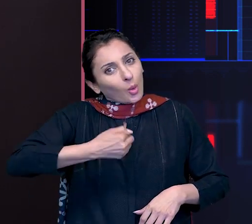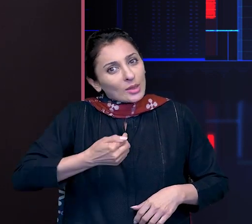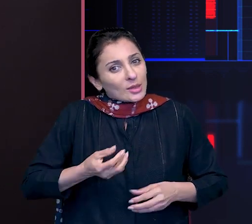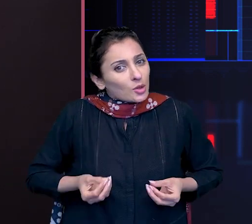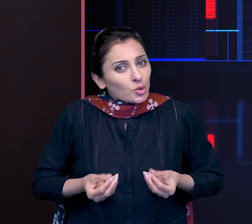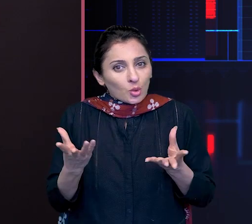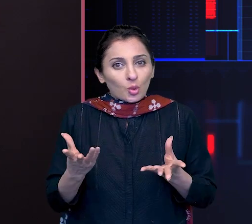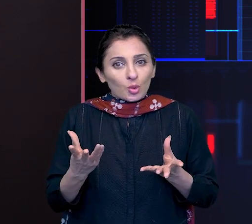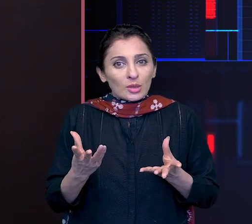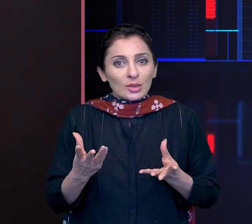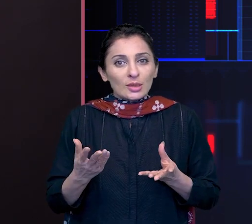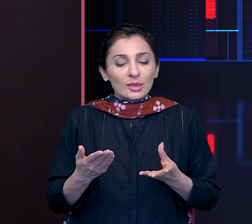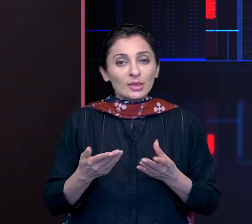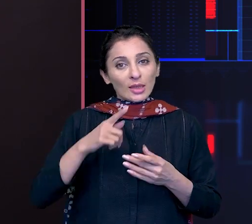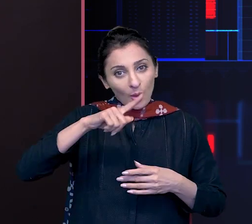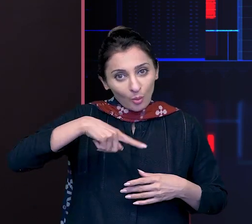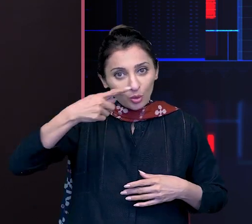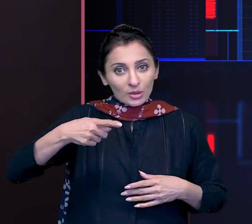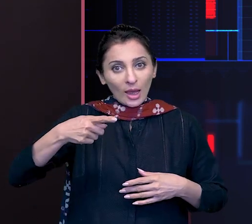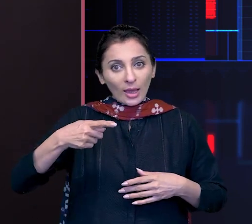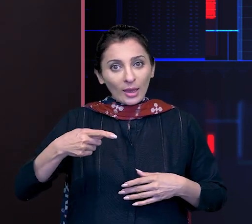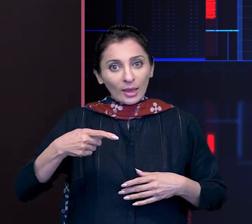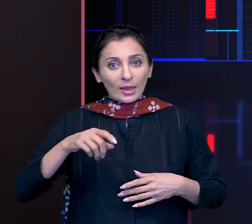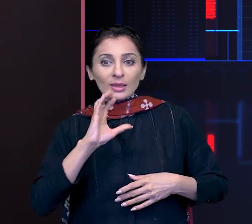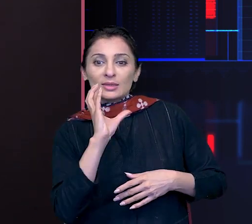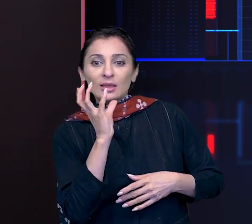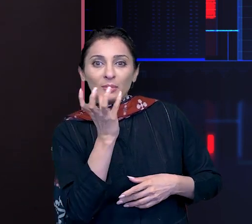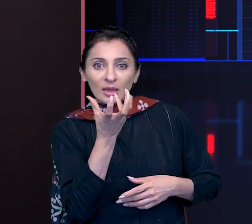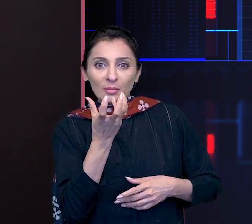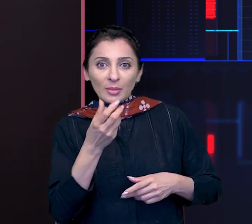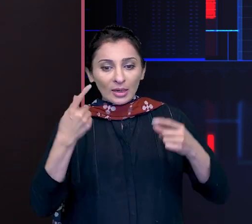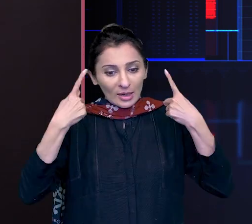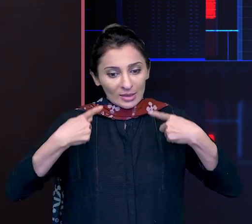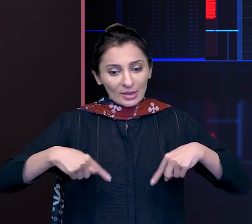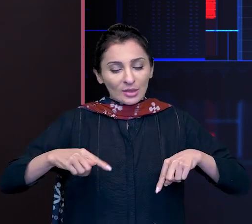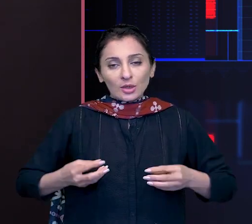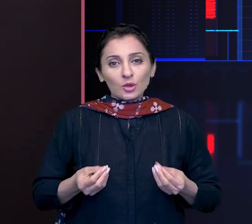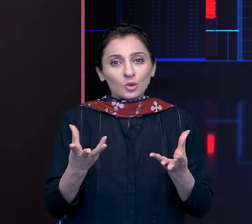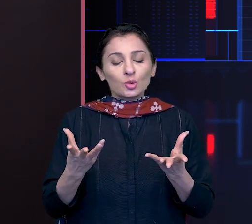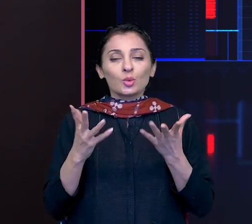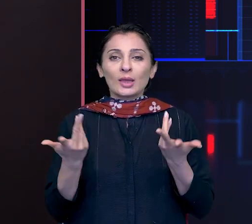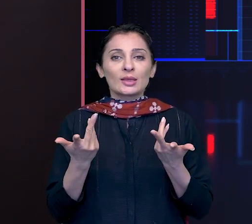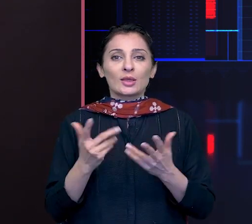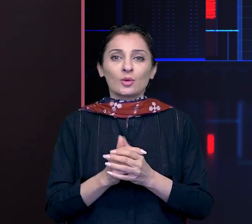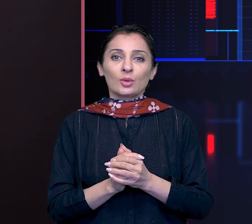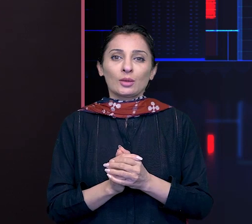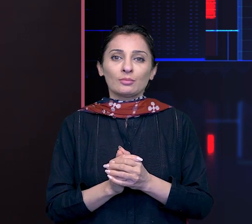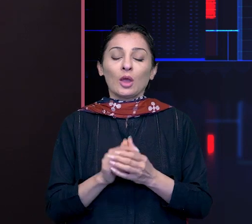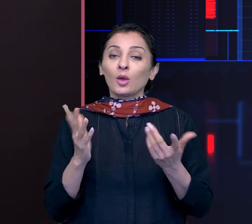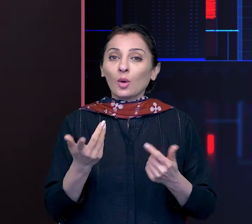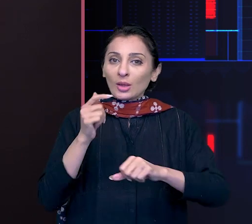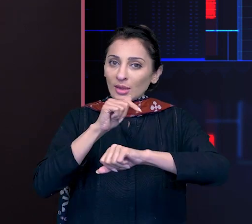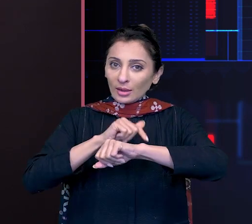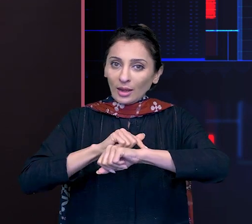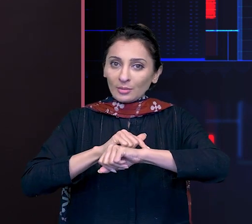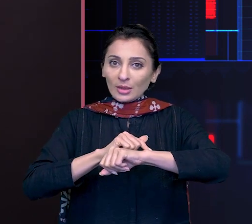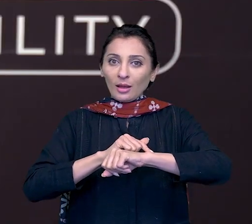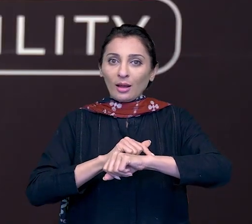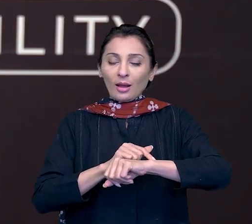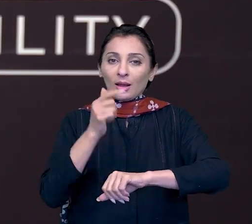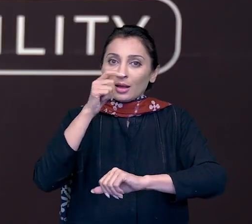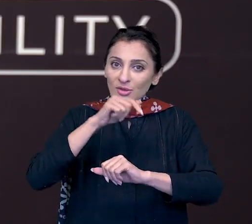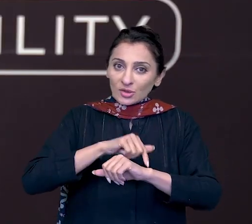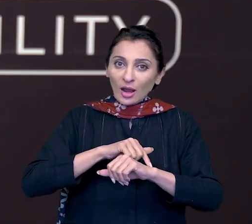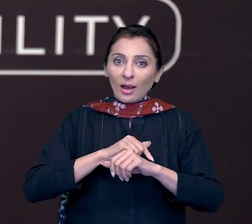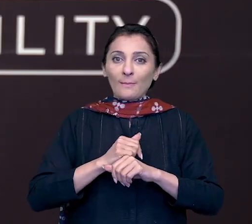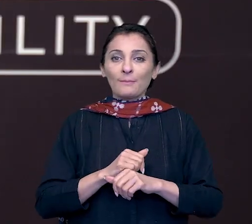शुरू से अपने आप से पूछता आया है, वो ये है कि ज़मीन पे ज़िंदगी शुरू कैसे हुई? वो कौन सा ऐसा टाइम था और